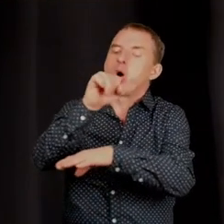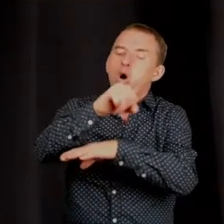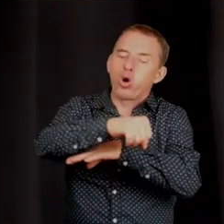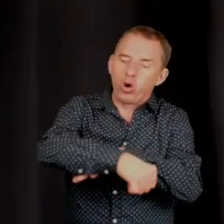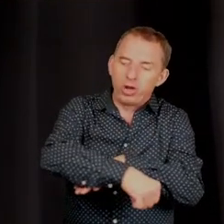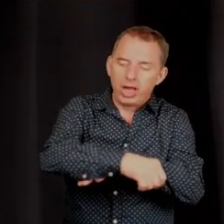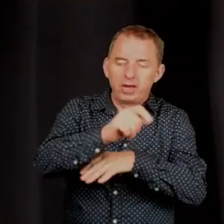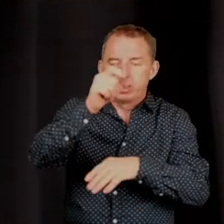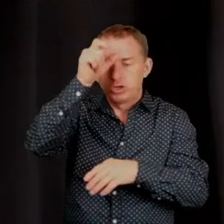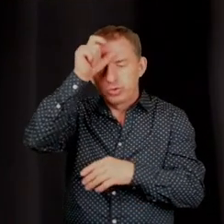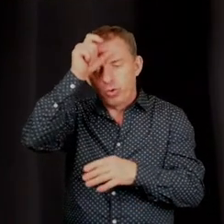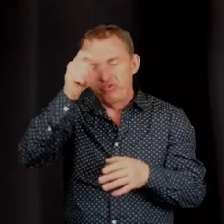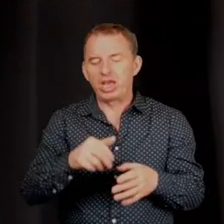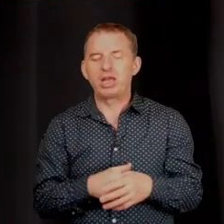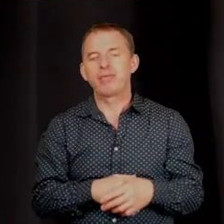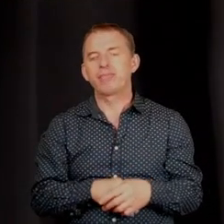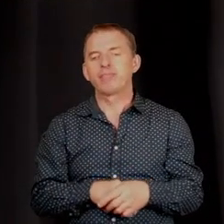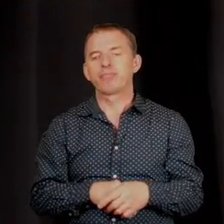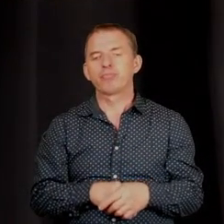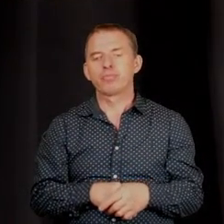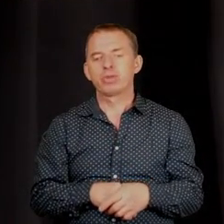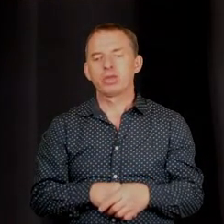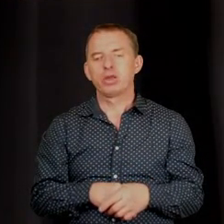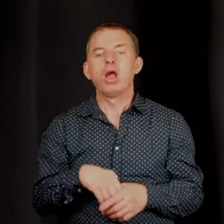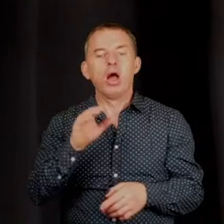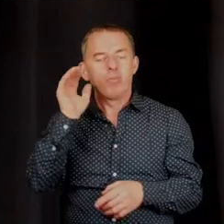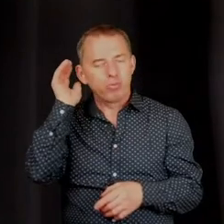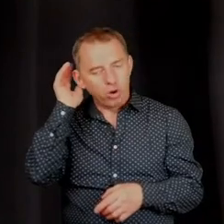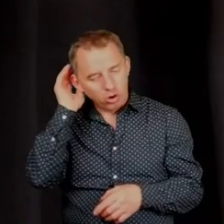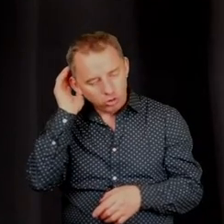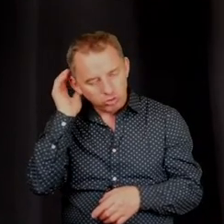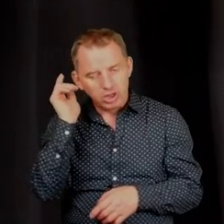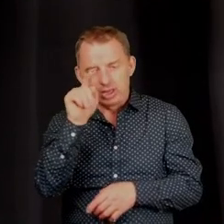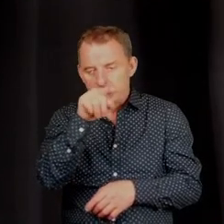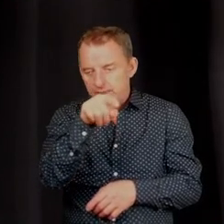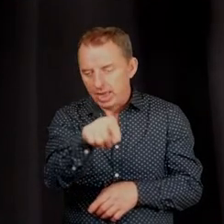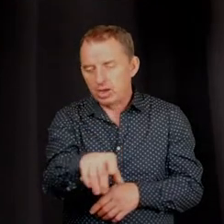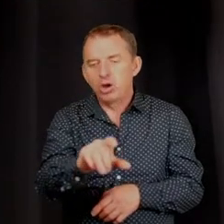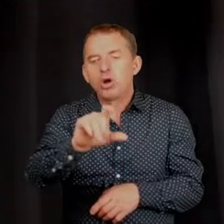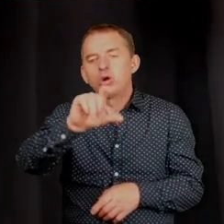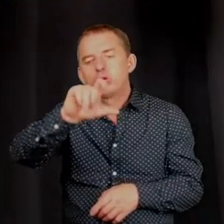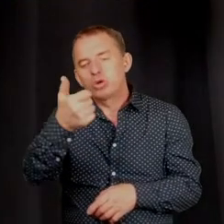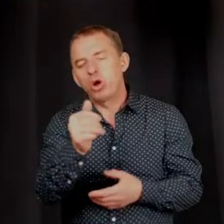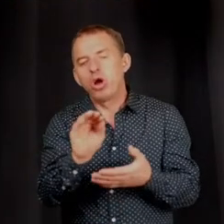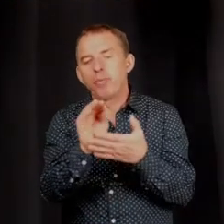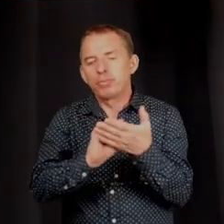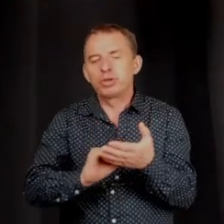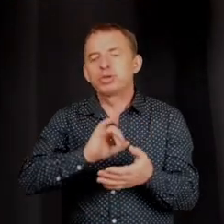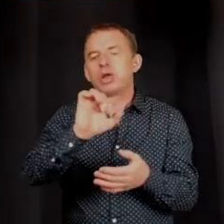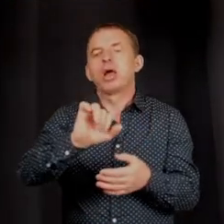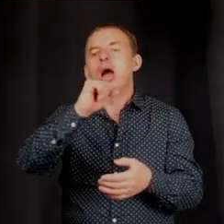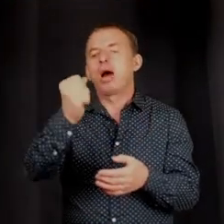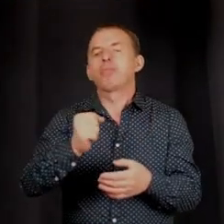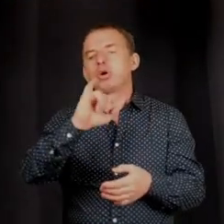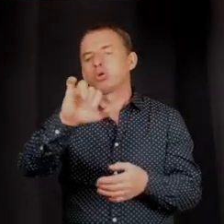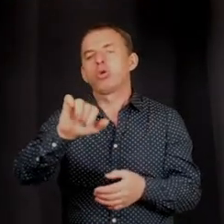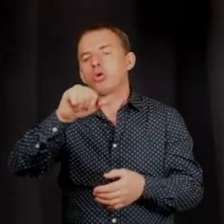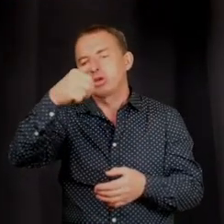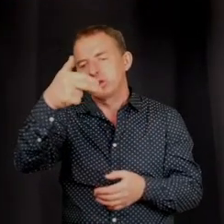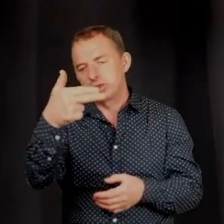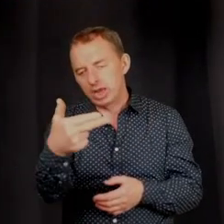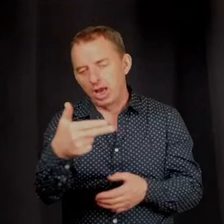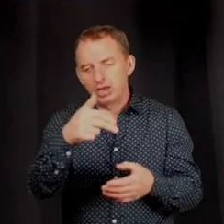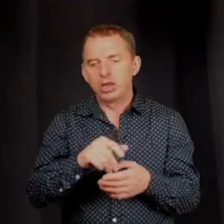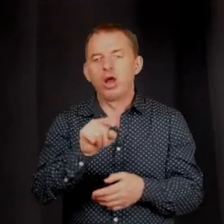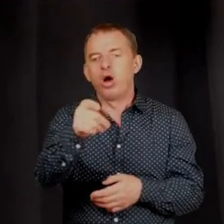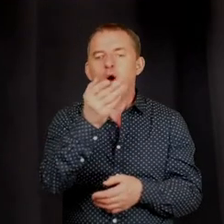człowiek? Listen to what John writes. Posłuchajcie tego, co pisze apostoł Jan. He talks about every eye seeing Jesus.